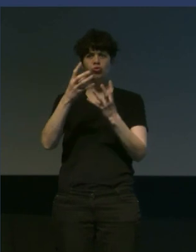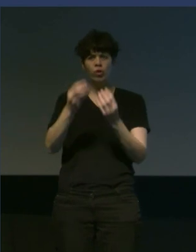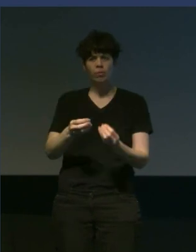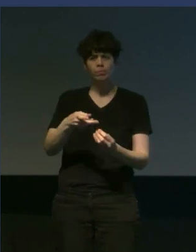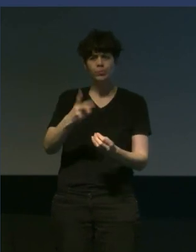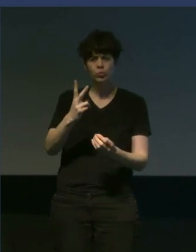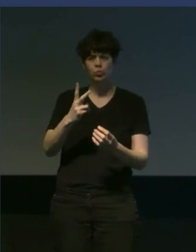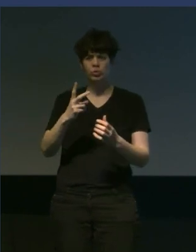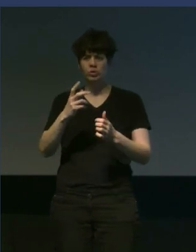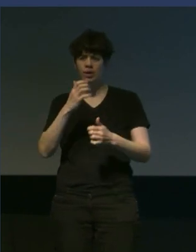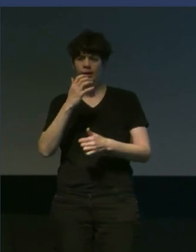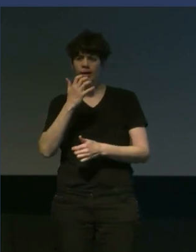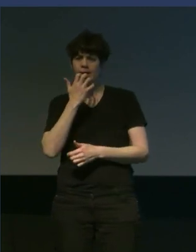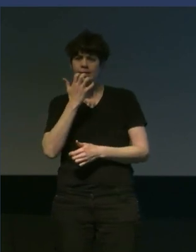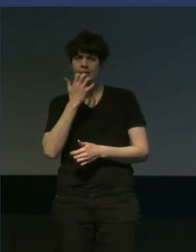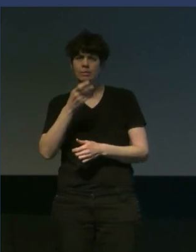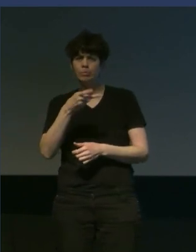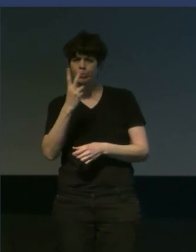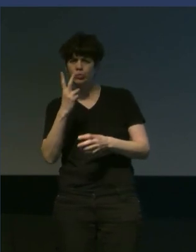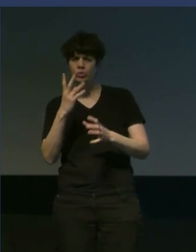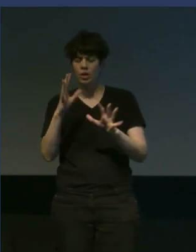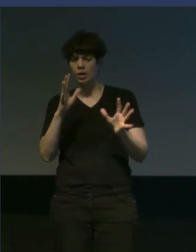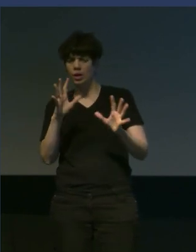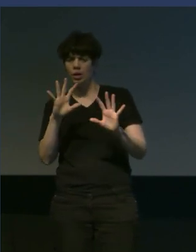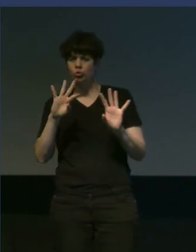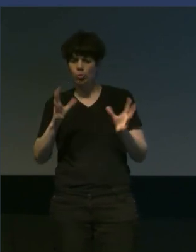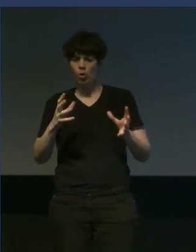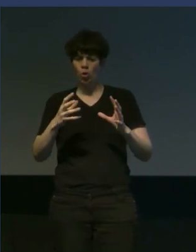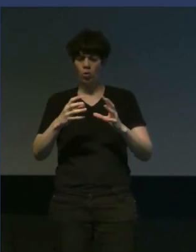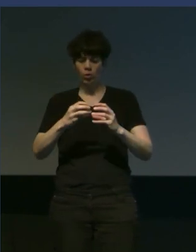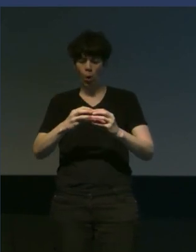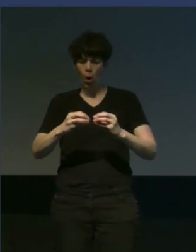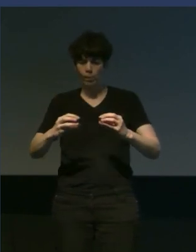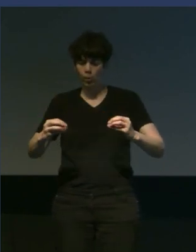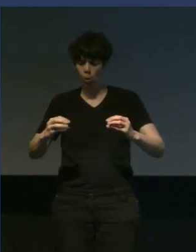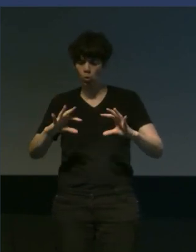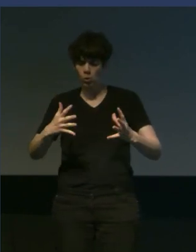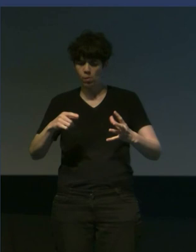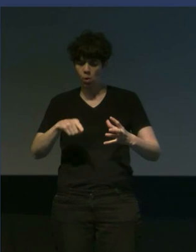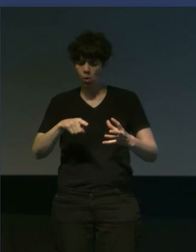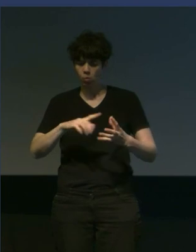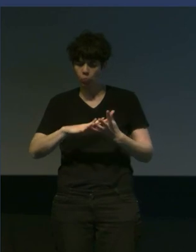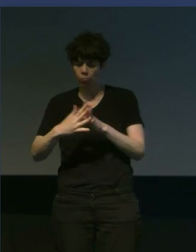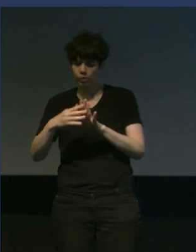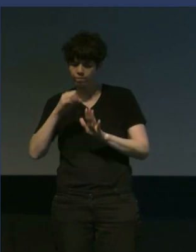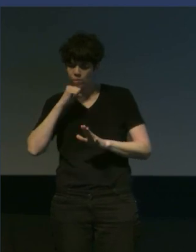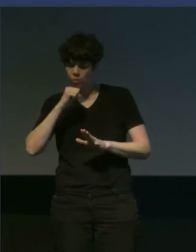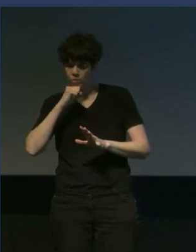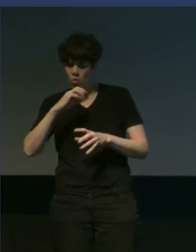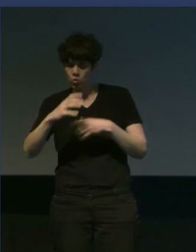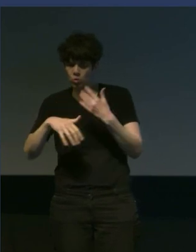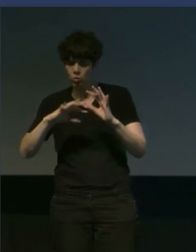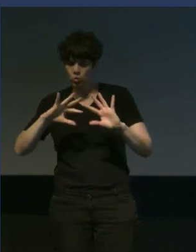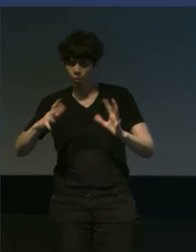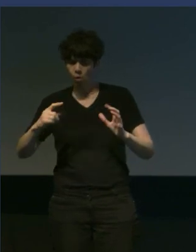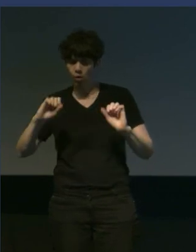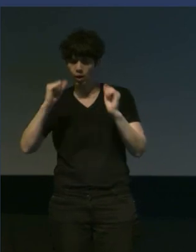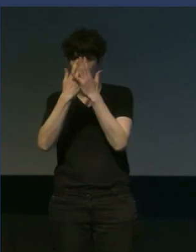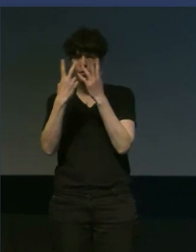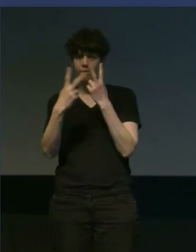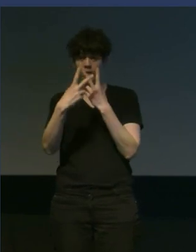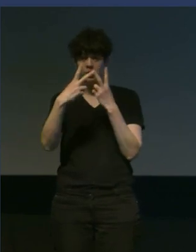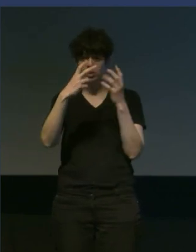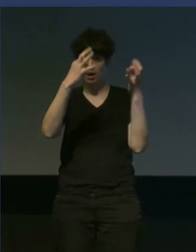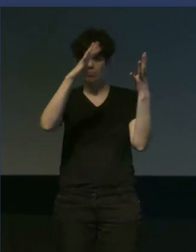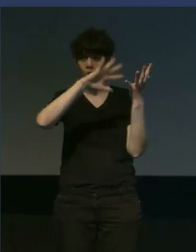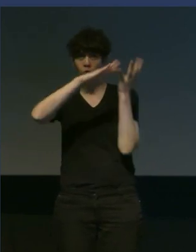une acidification de l'océan, et d'essayer de comprendre ben, l'ormeau en 2100, comment il va se comporter face à ces changements climatiques. Et c'est on parle